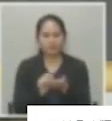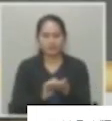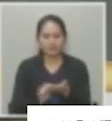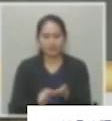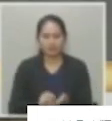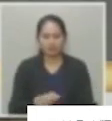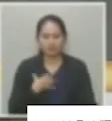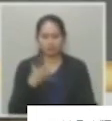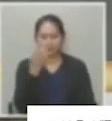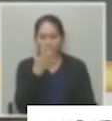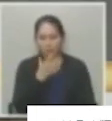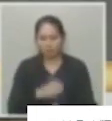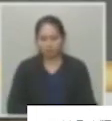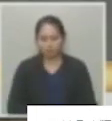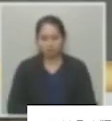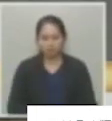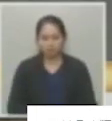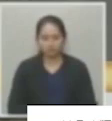ผมตลกอะครับท่านตลกว่า